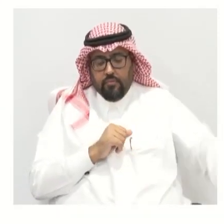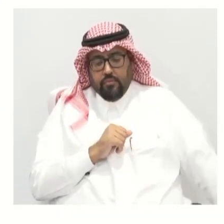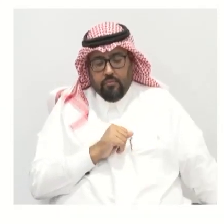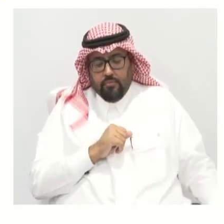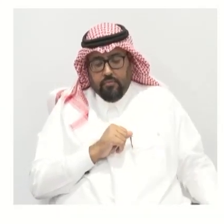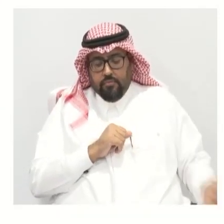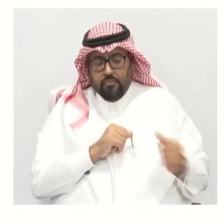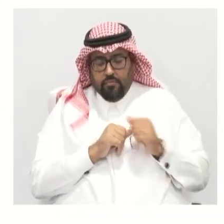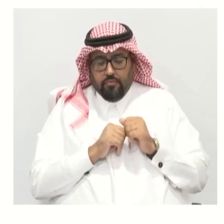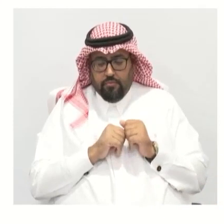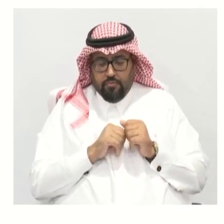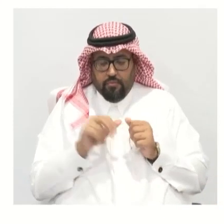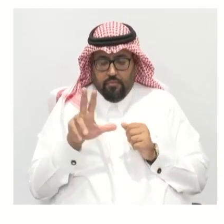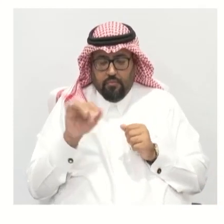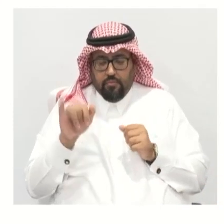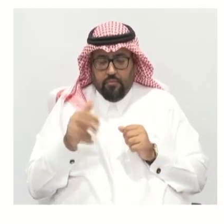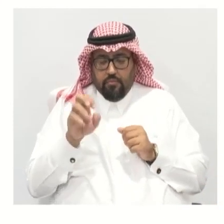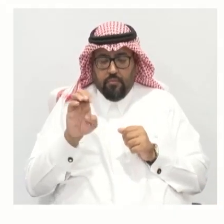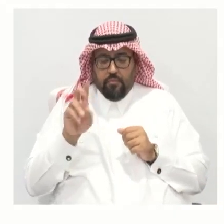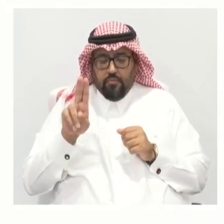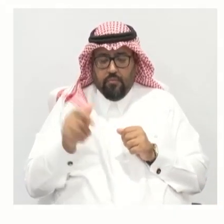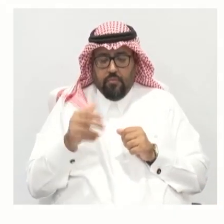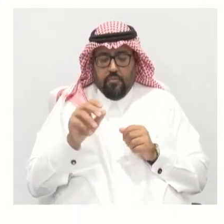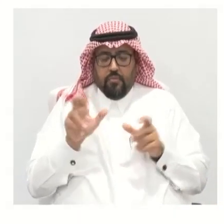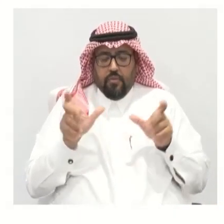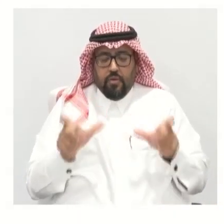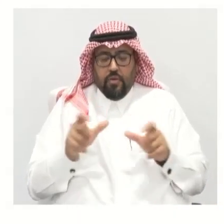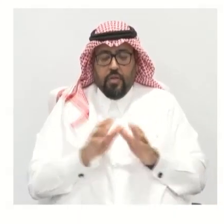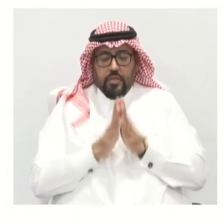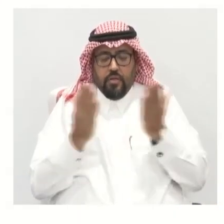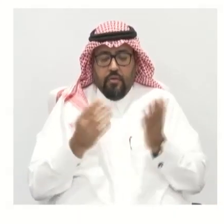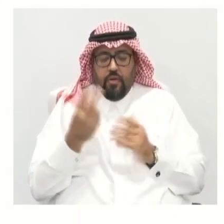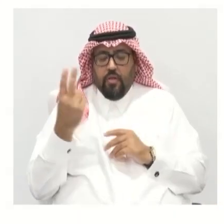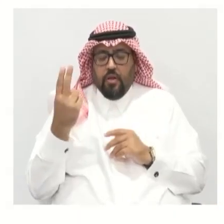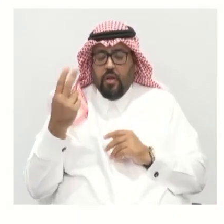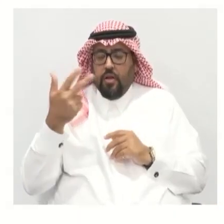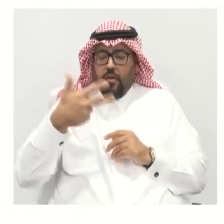الحمايه الاجتماعيه والصحيه صفحه